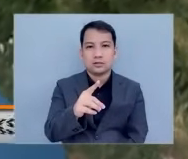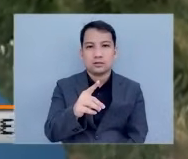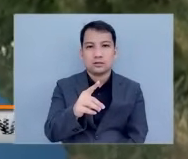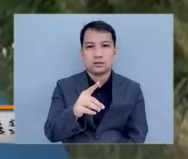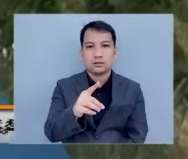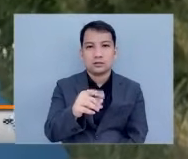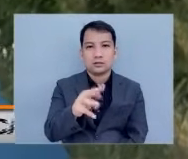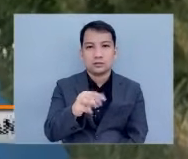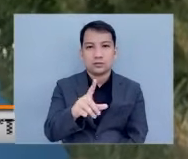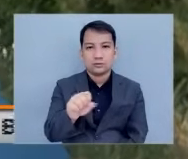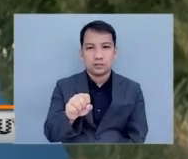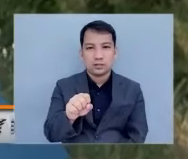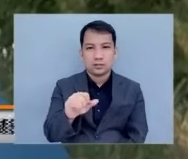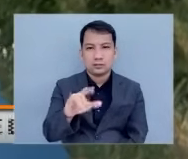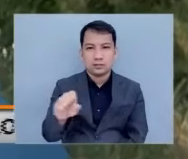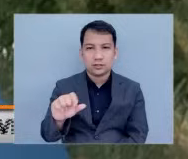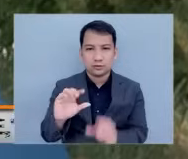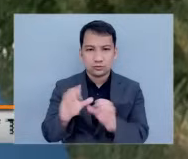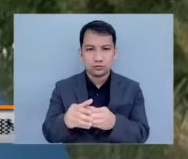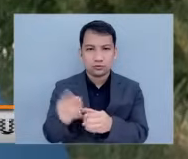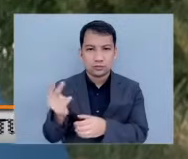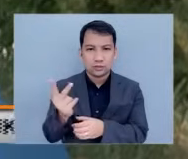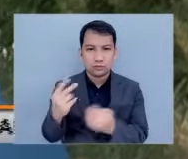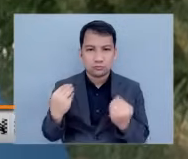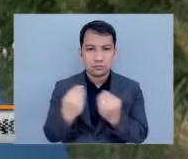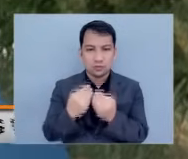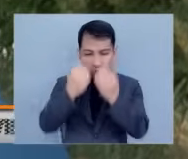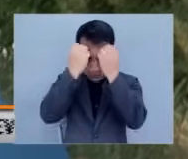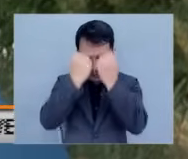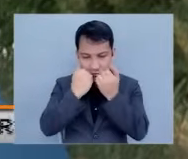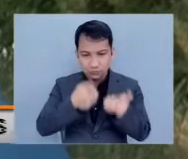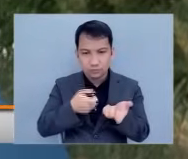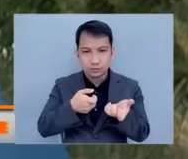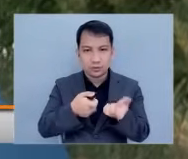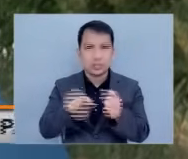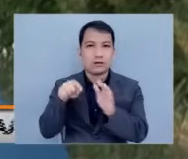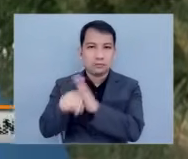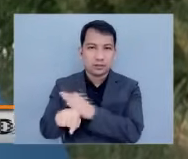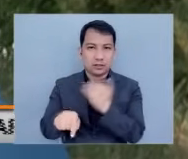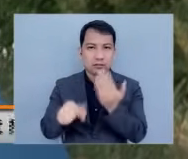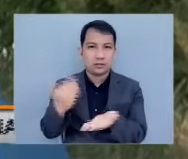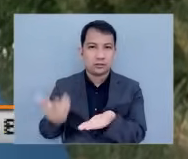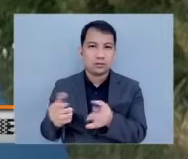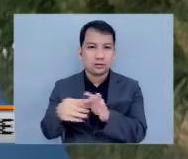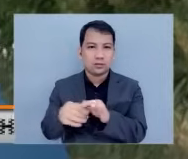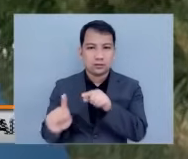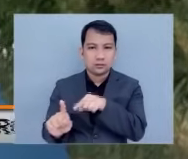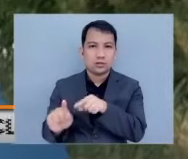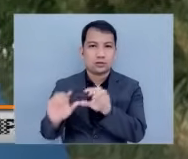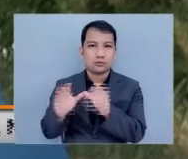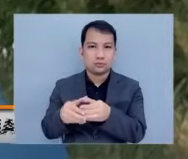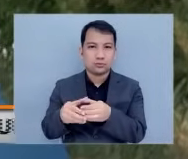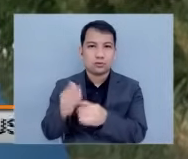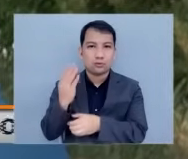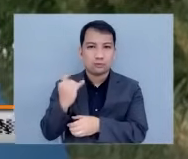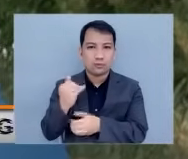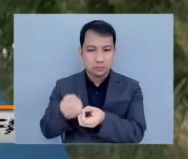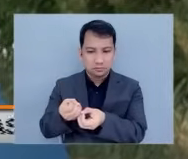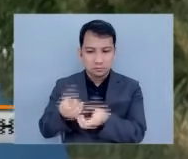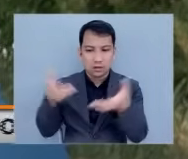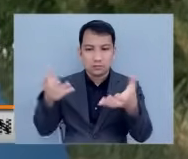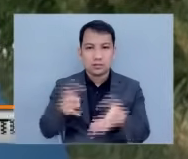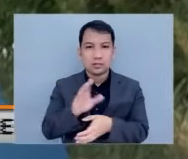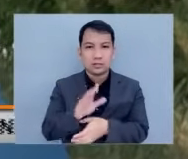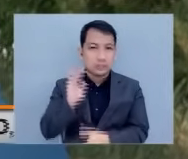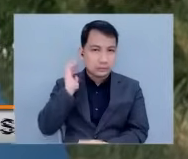nasabing bayan. Dalawang miyembro ng teroristang grupo ang napatay. Ang grupo ang itinuturong nasa likod ng pambubomba sa Mindanao